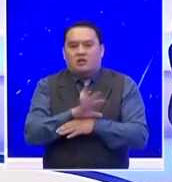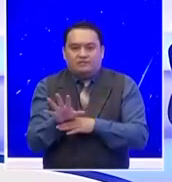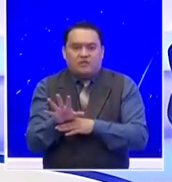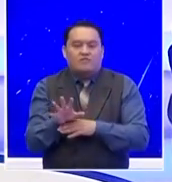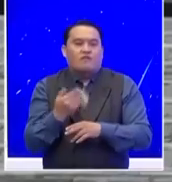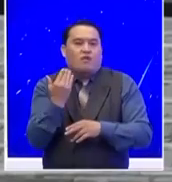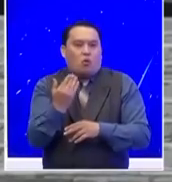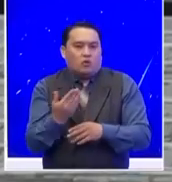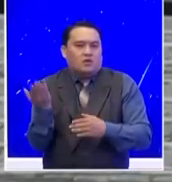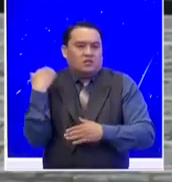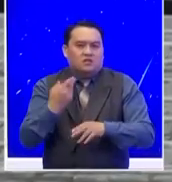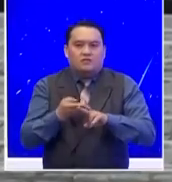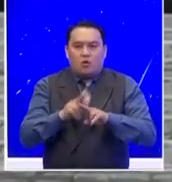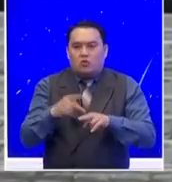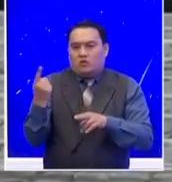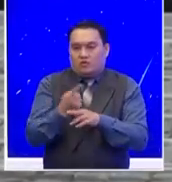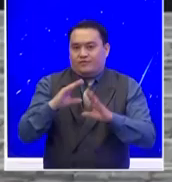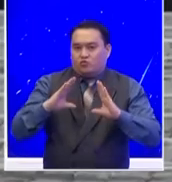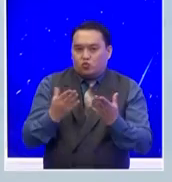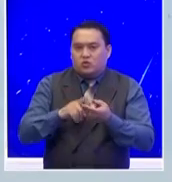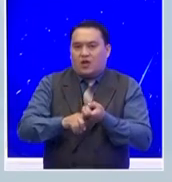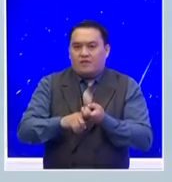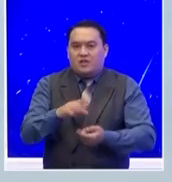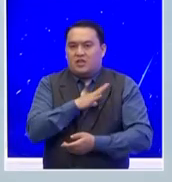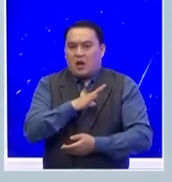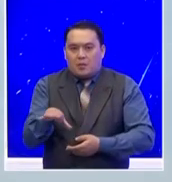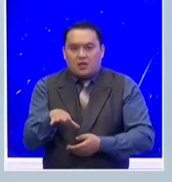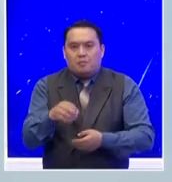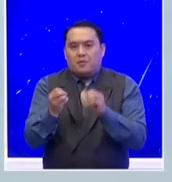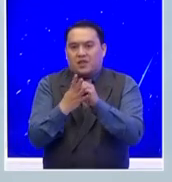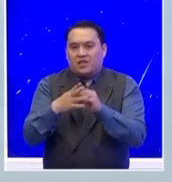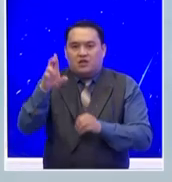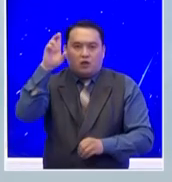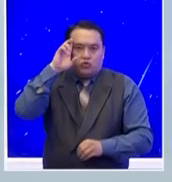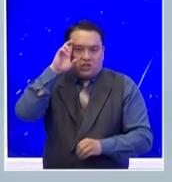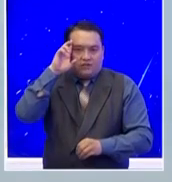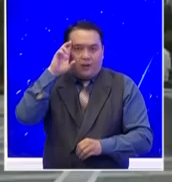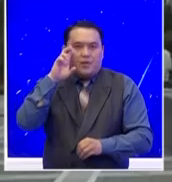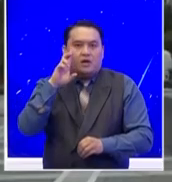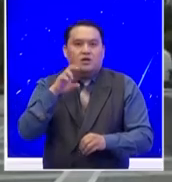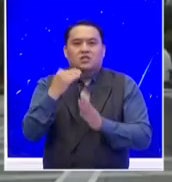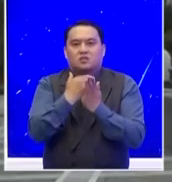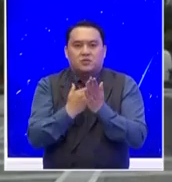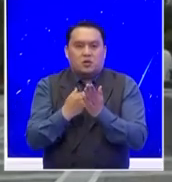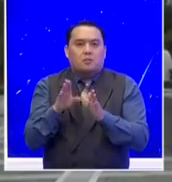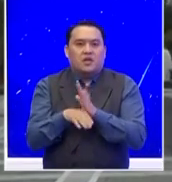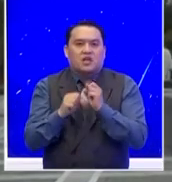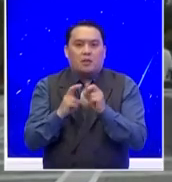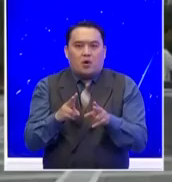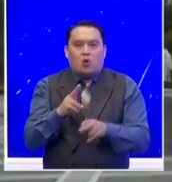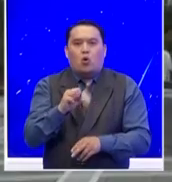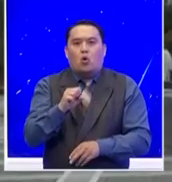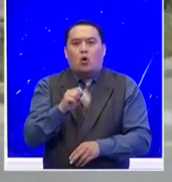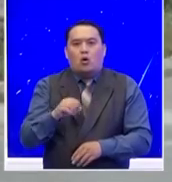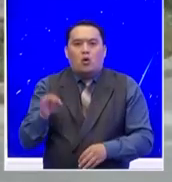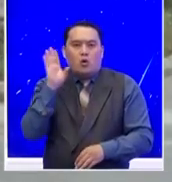По последним данным источника, ни одного случая заражения не зафиксировано в 15 государствах. В список безопасных стран входят